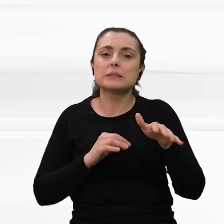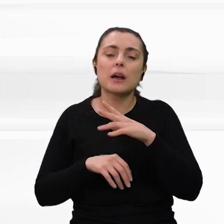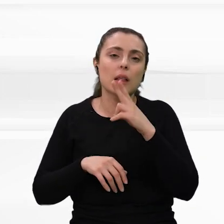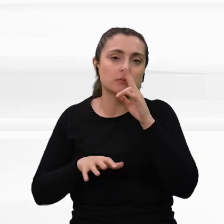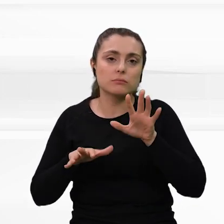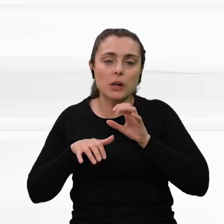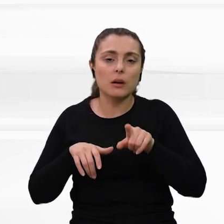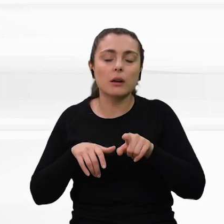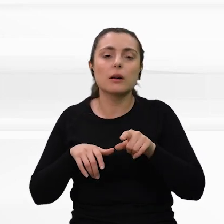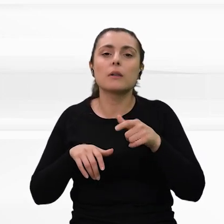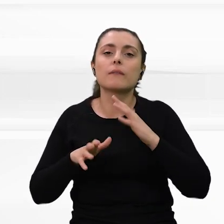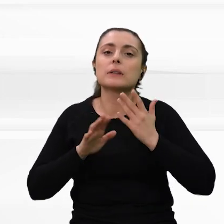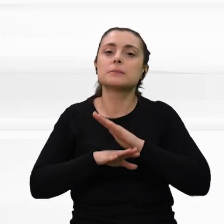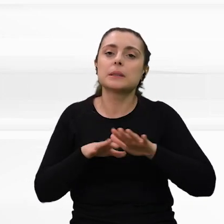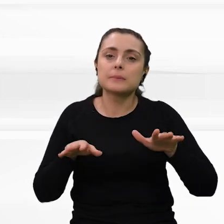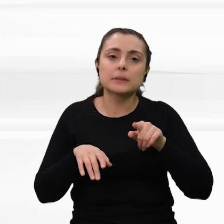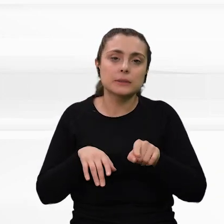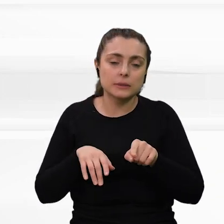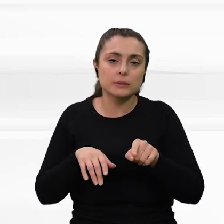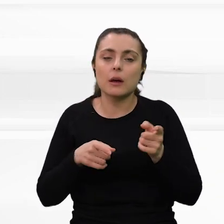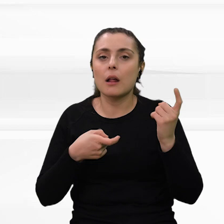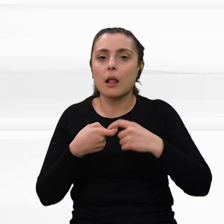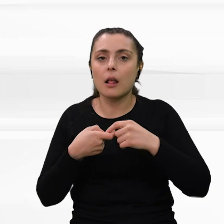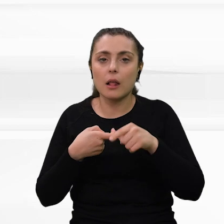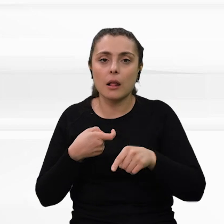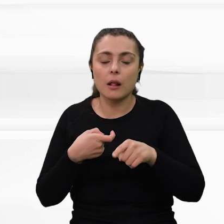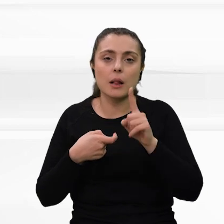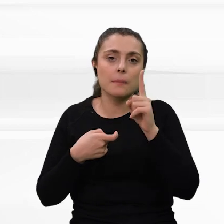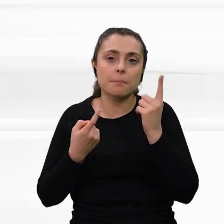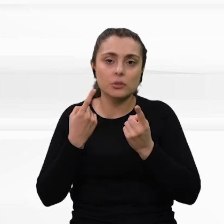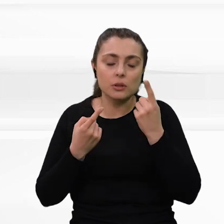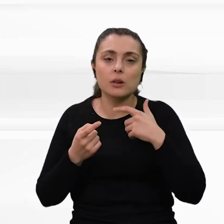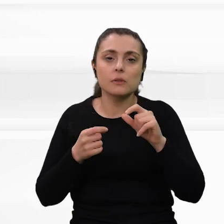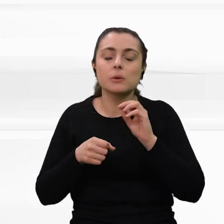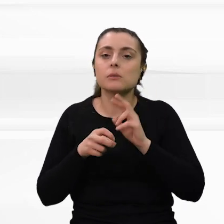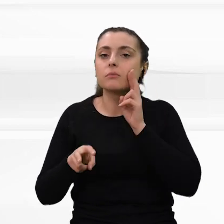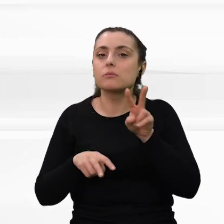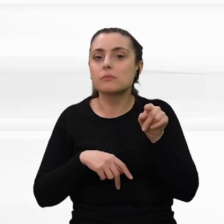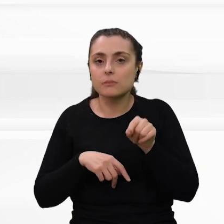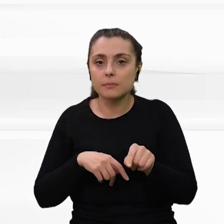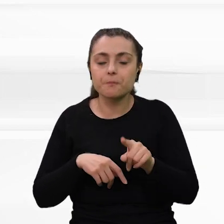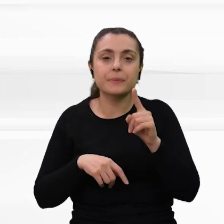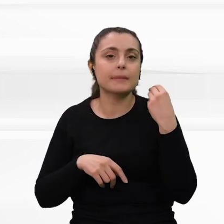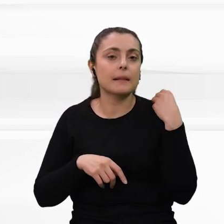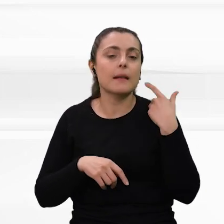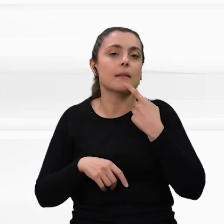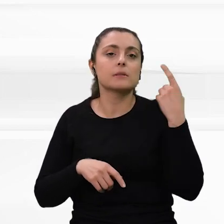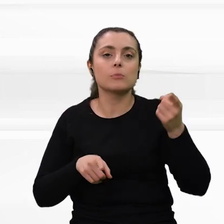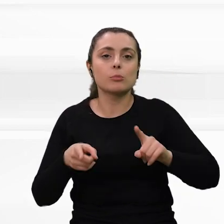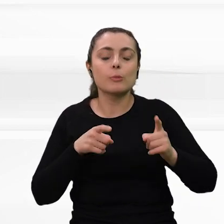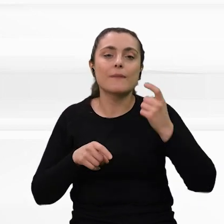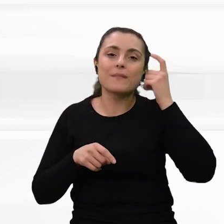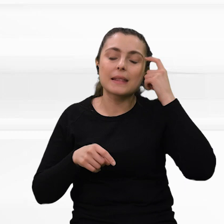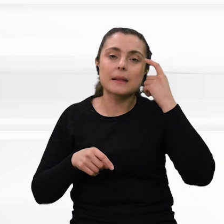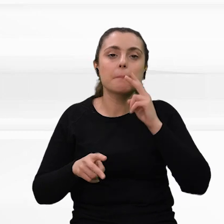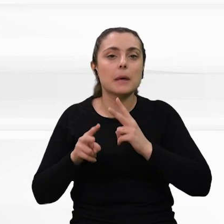insanların alışkanlıklarından vazgeçmemesi ile alakalı bir durum hemen seçeneklere bakalım bir yeniliği eski